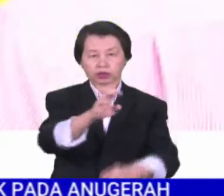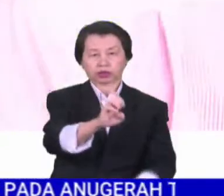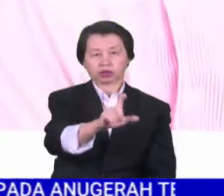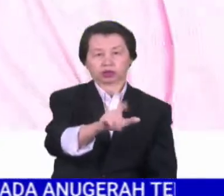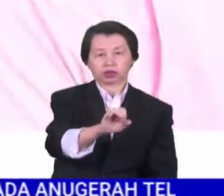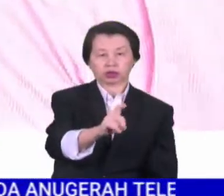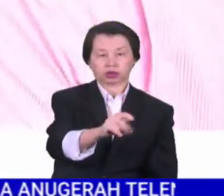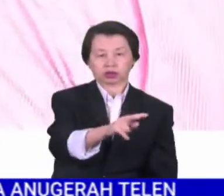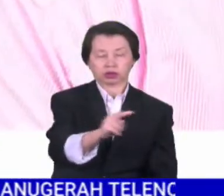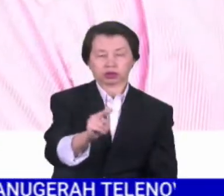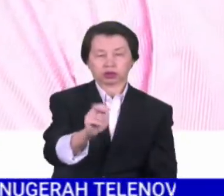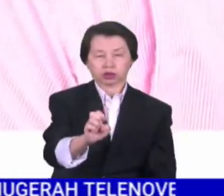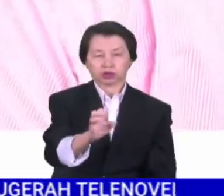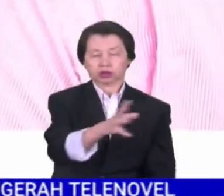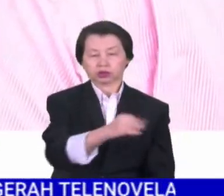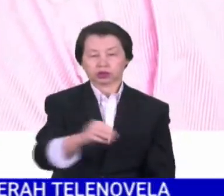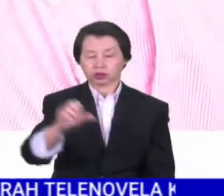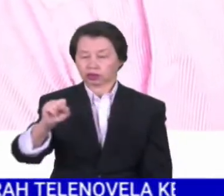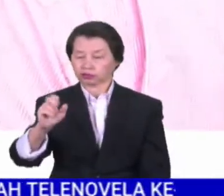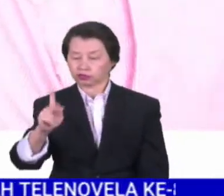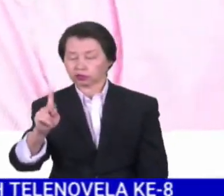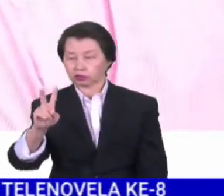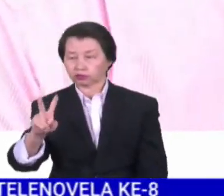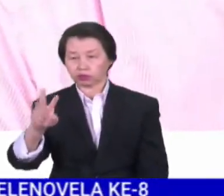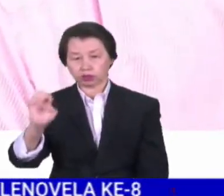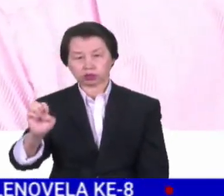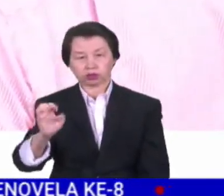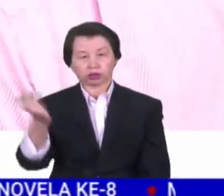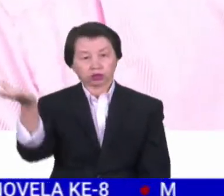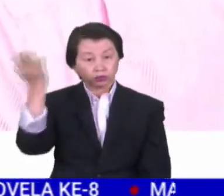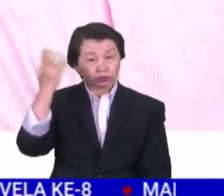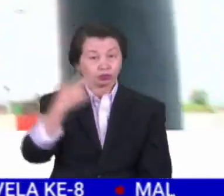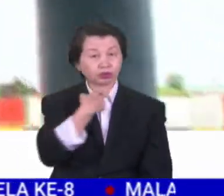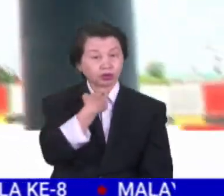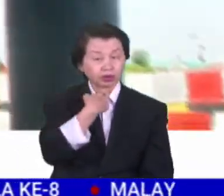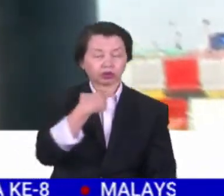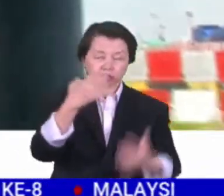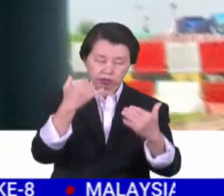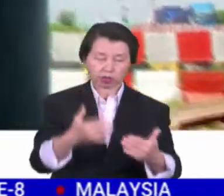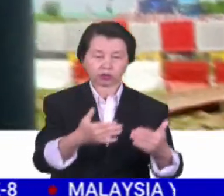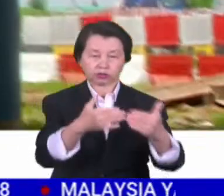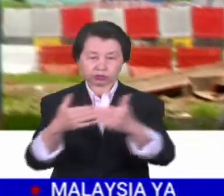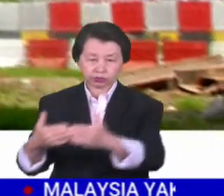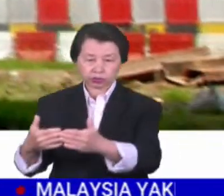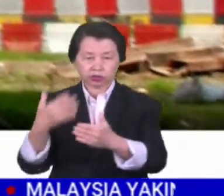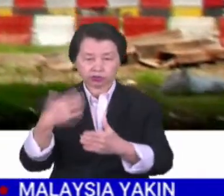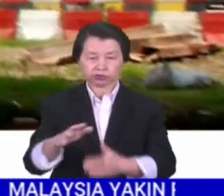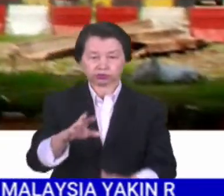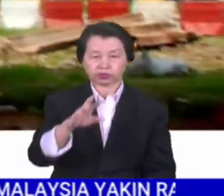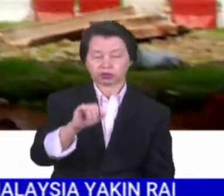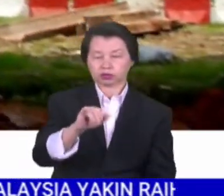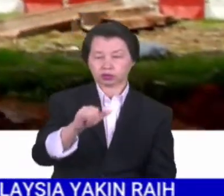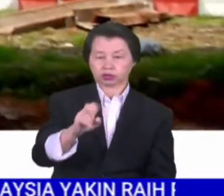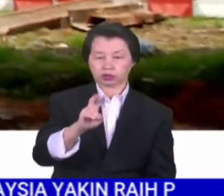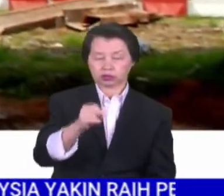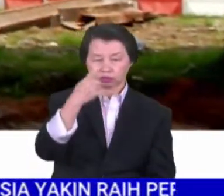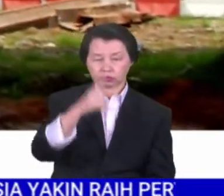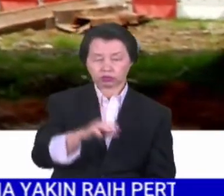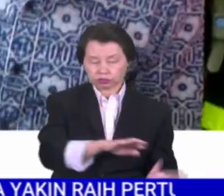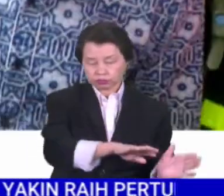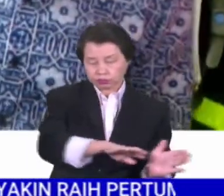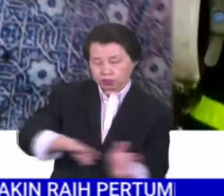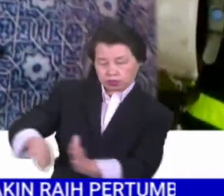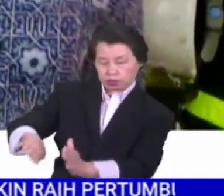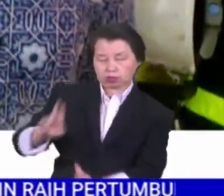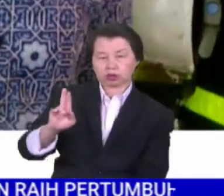dan SKVE yang tergendala sebelum ini diteruskan selepas isu berkaitan pengalihan utiliti